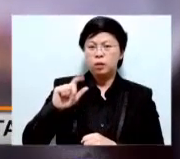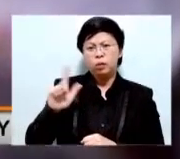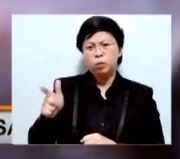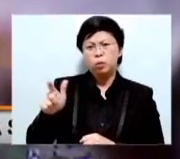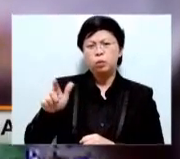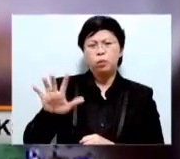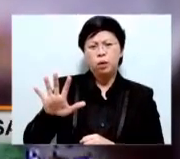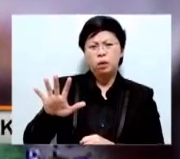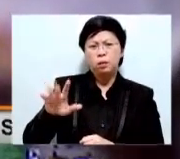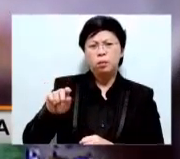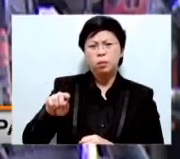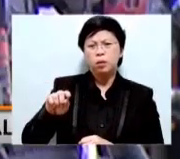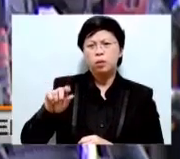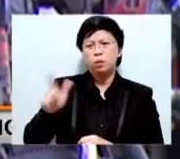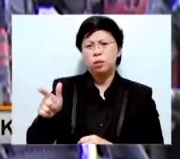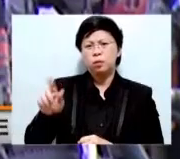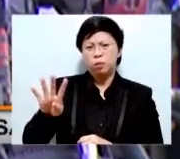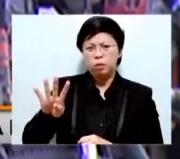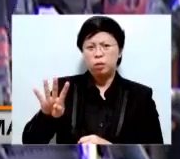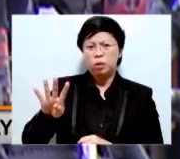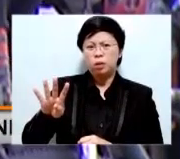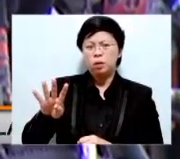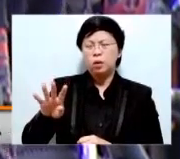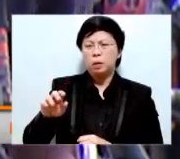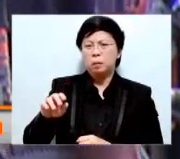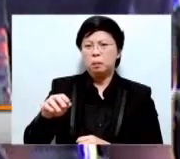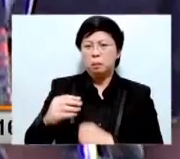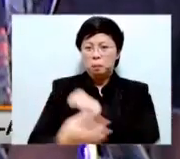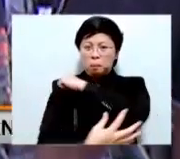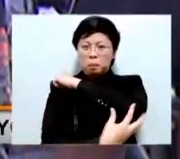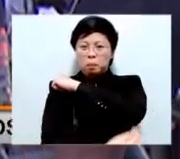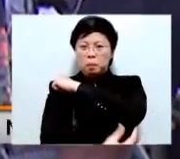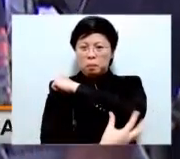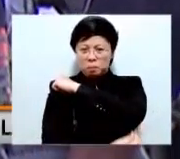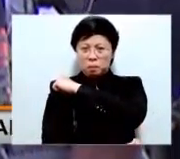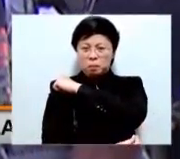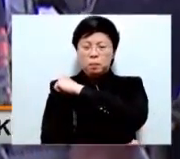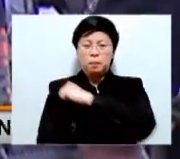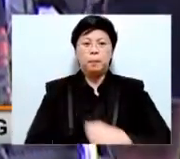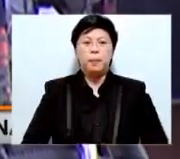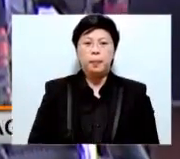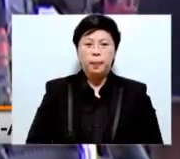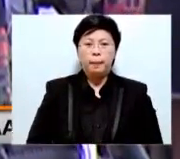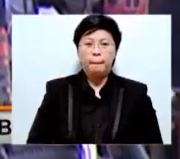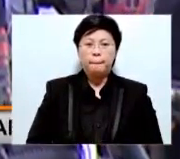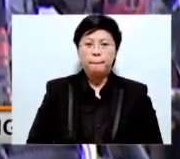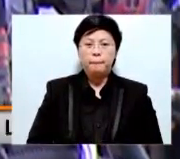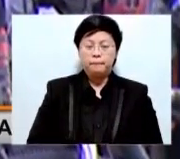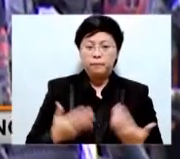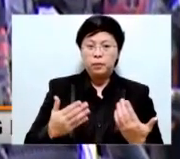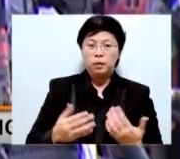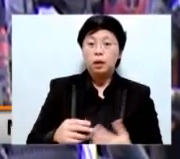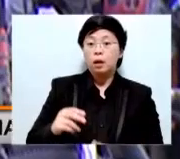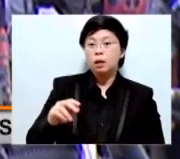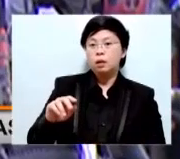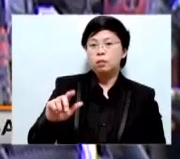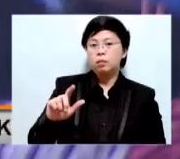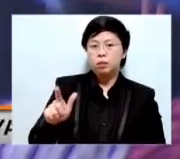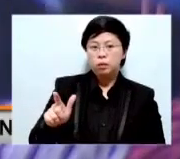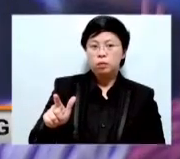ang maituturing na mahirap o di umabot dyan ang kita. Katumbas yan ang higit 25 milyong